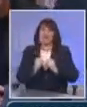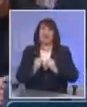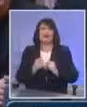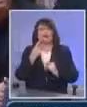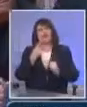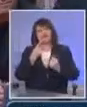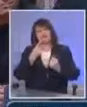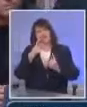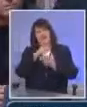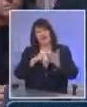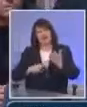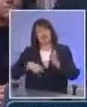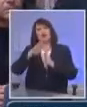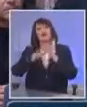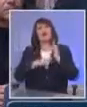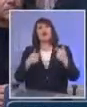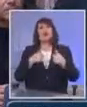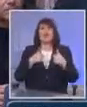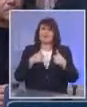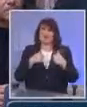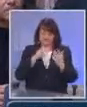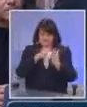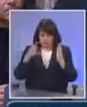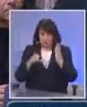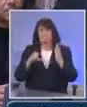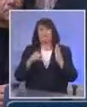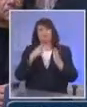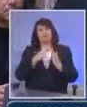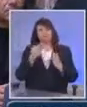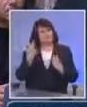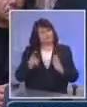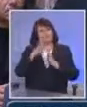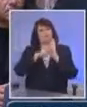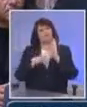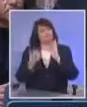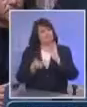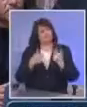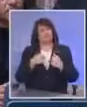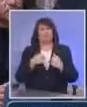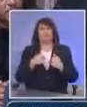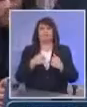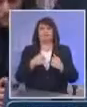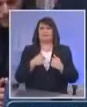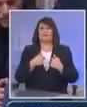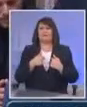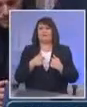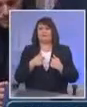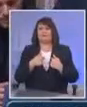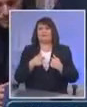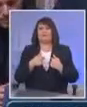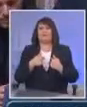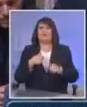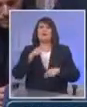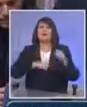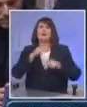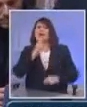απόσπασμα από το πρόγραμμα της Χρυσής Αυγής, γιατί η Χρυσή Αυγή έχει πρόγραμμα, παρόλα όσα λένε τα